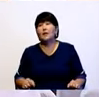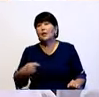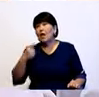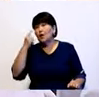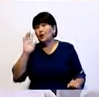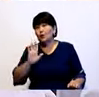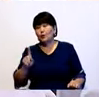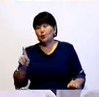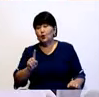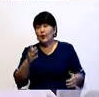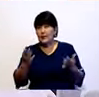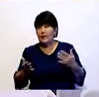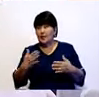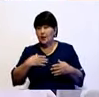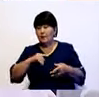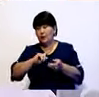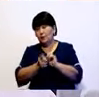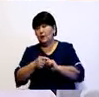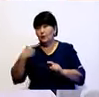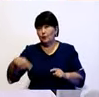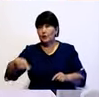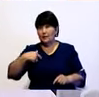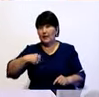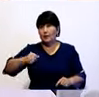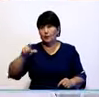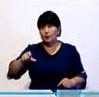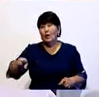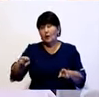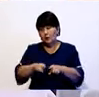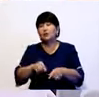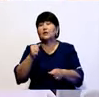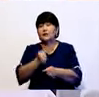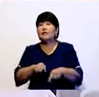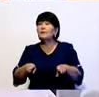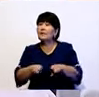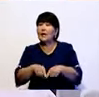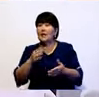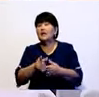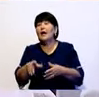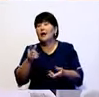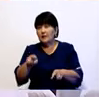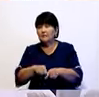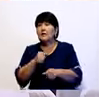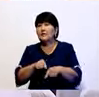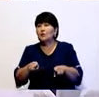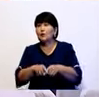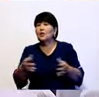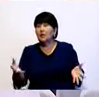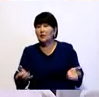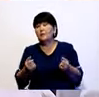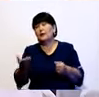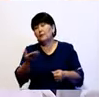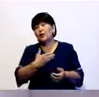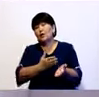что если бы на моём месте были в моей коллеги они поступили бы иначе они сделали бы то же самое потому что